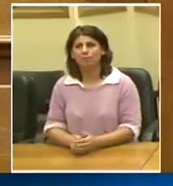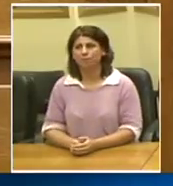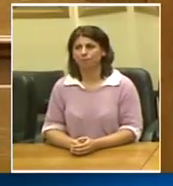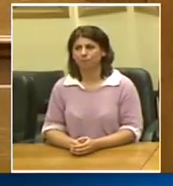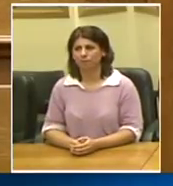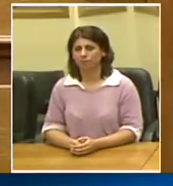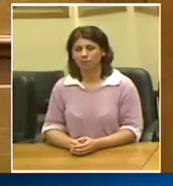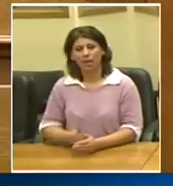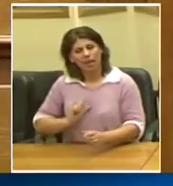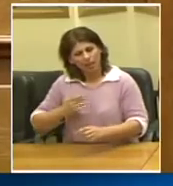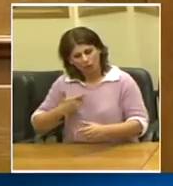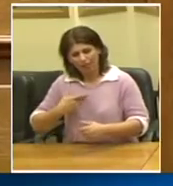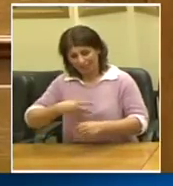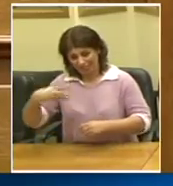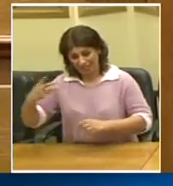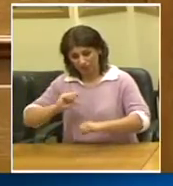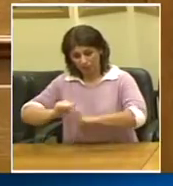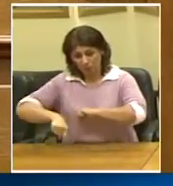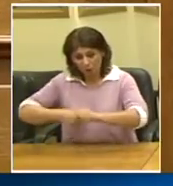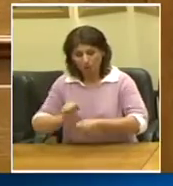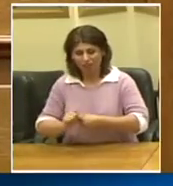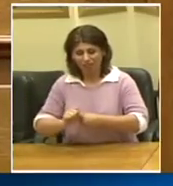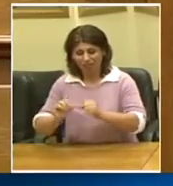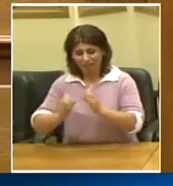την προσπάθειά μας να διασπάσουμε τη Νέα Δημοκρατία.